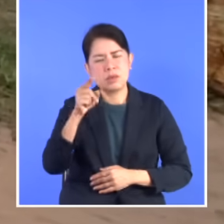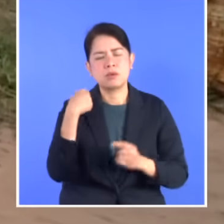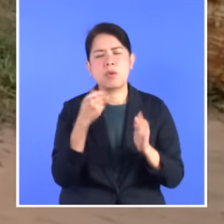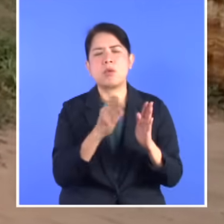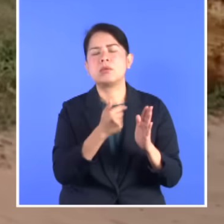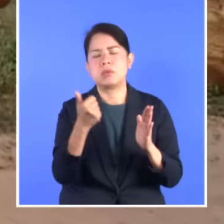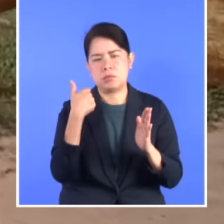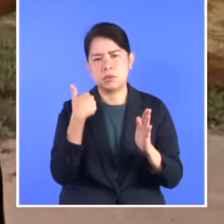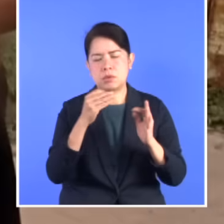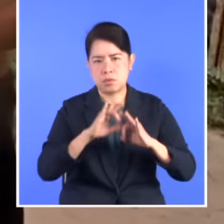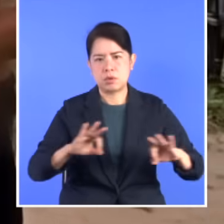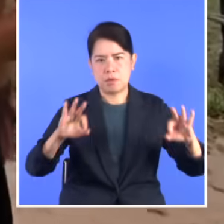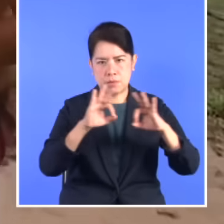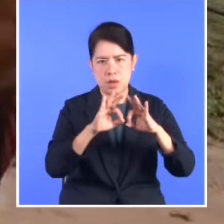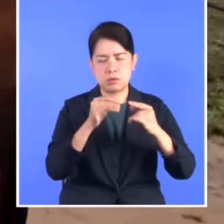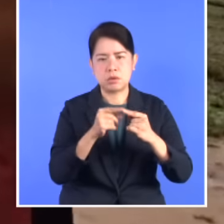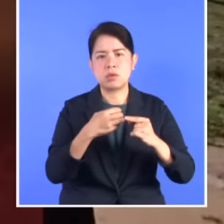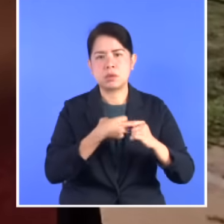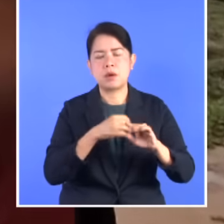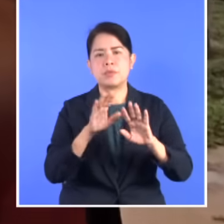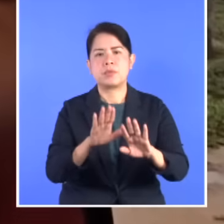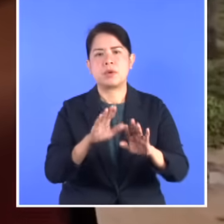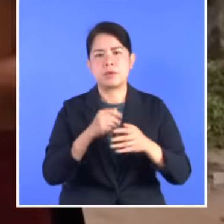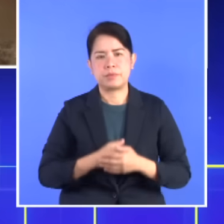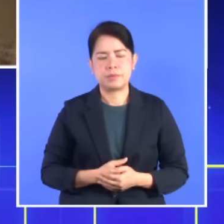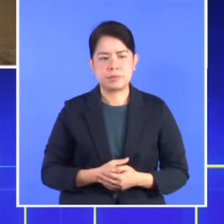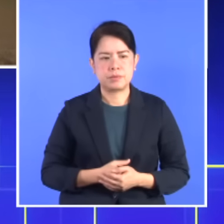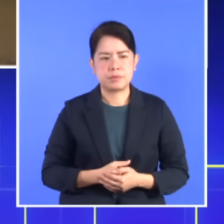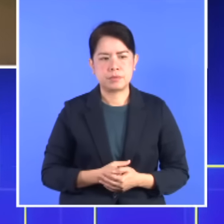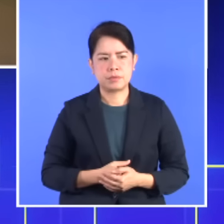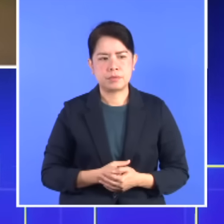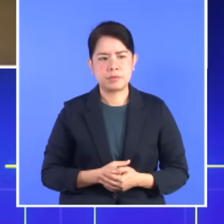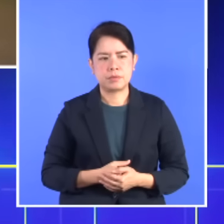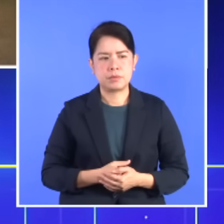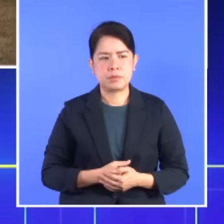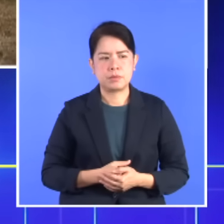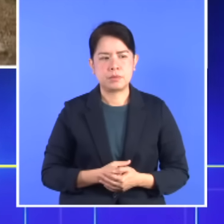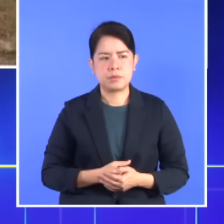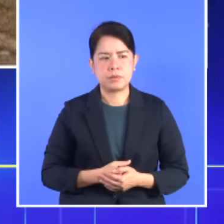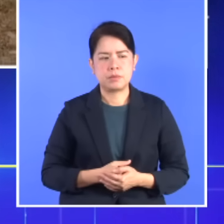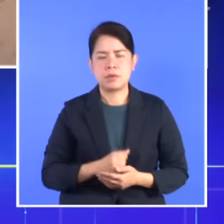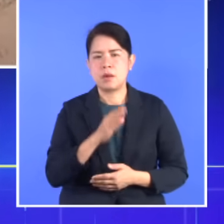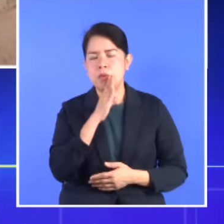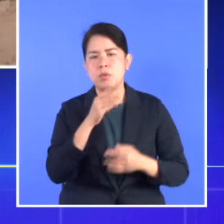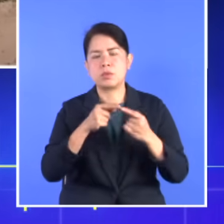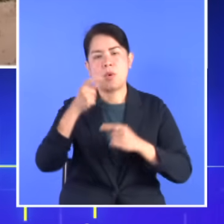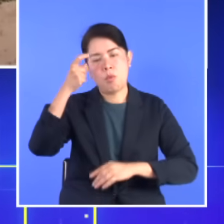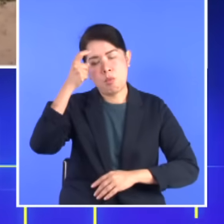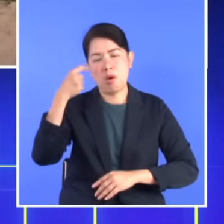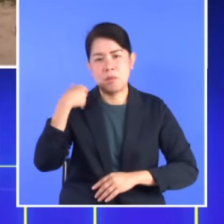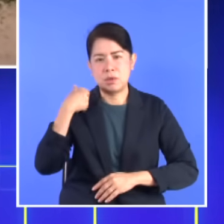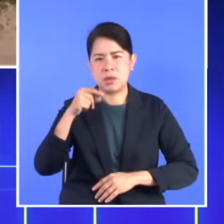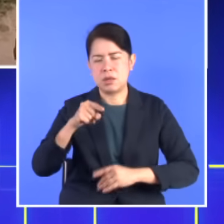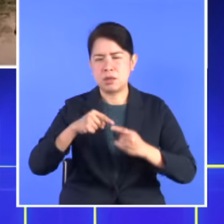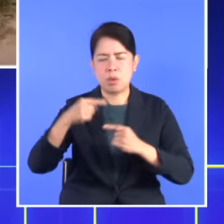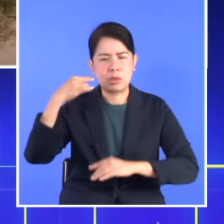นี่ย ก็เร่งทำซะสิให้สนตะภายนะจะได้ล่ามไว้ได้นะพอมันเกเรใช่ไหมคะ ครับ โอ้โหแต่12ปีนี่แบบ